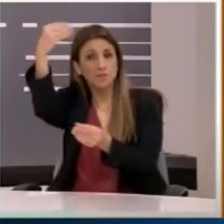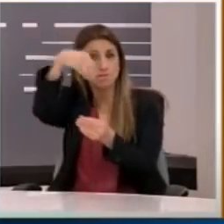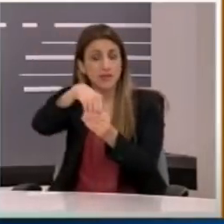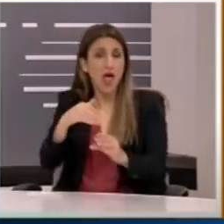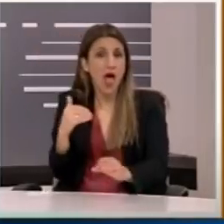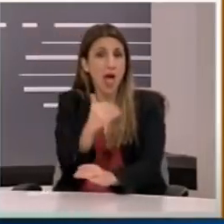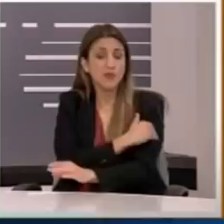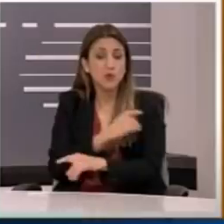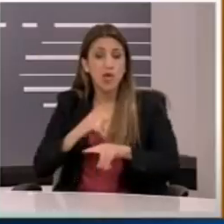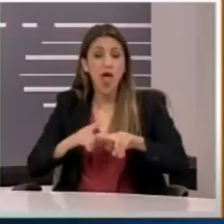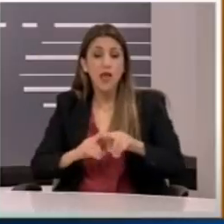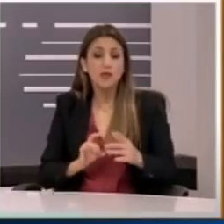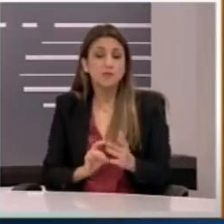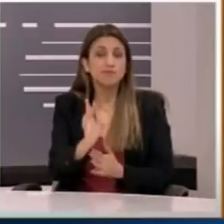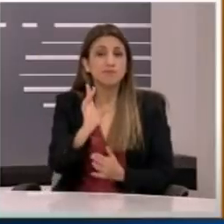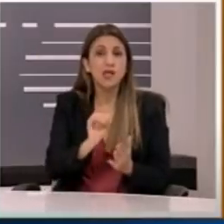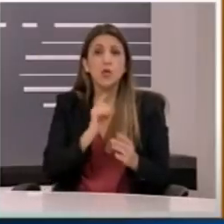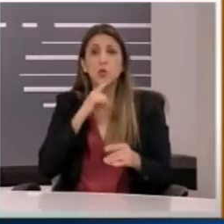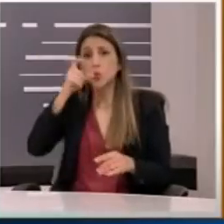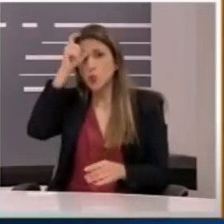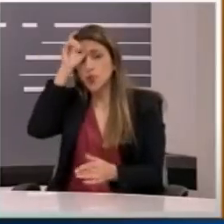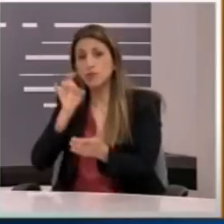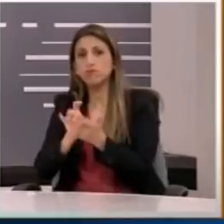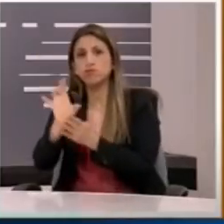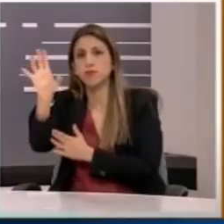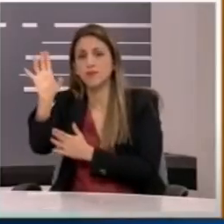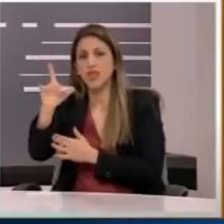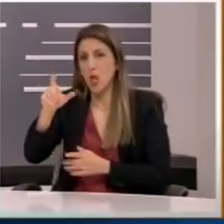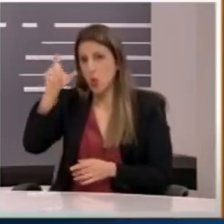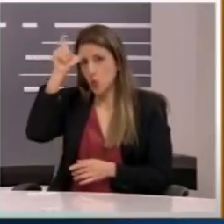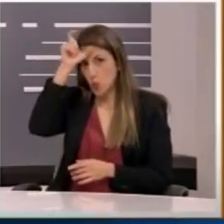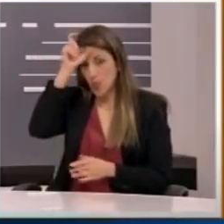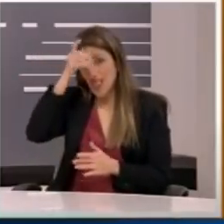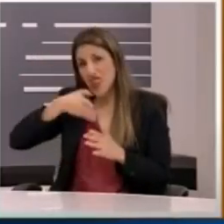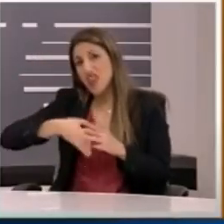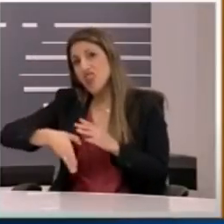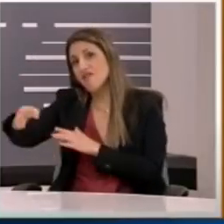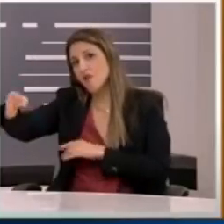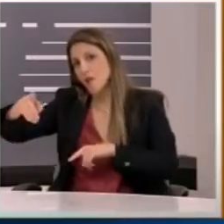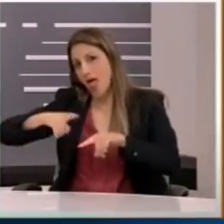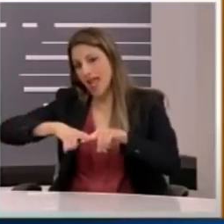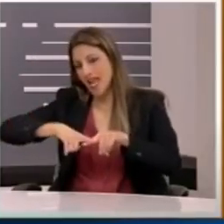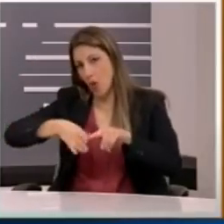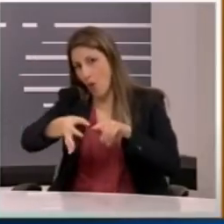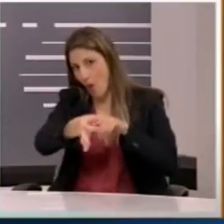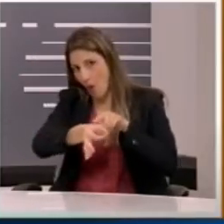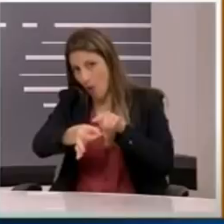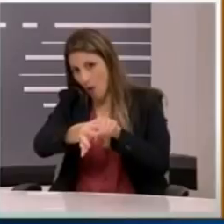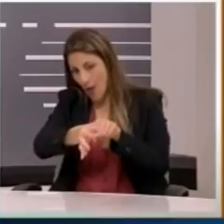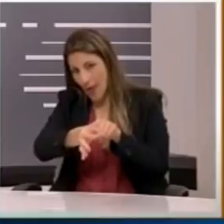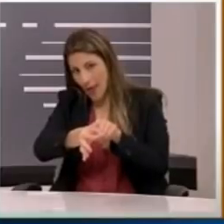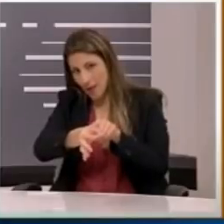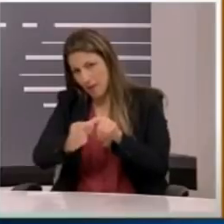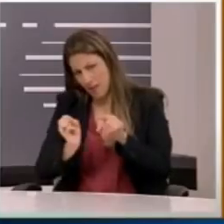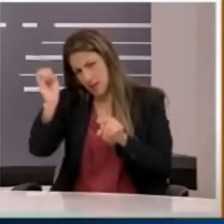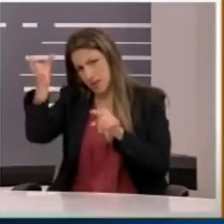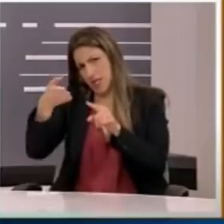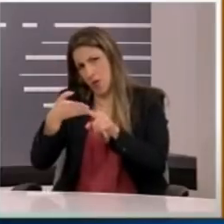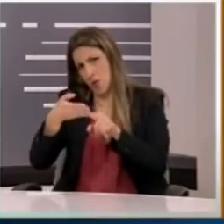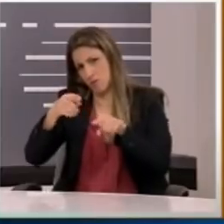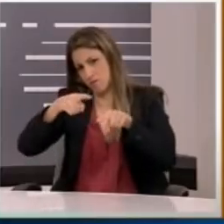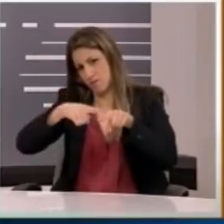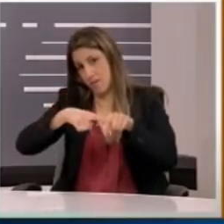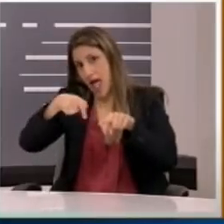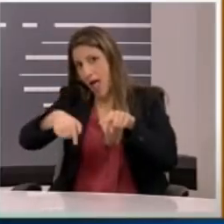πει έξω οι Έλληνες, έξω οι Τούρκοι. Οι Τούρκοι όμως θα φύγουν από ελληνικό έδαφος. Από ξένο δηλαδή για